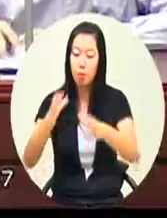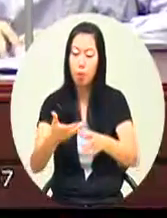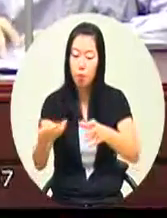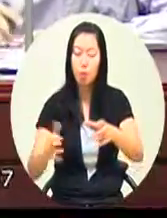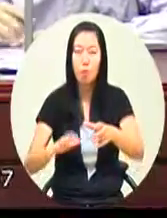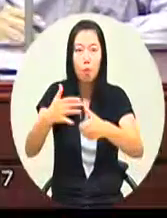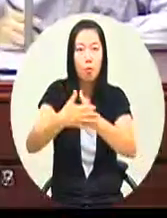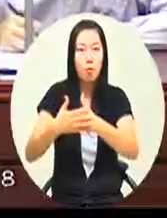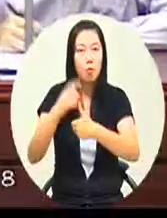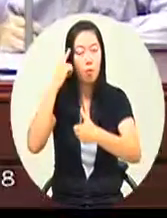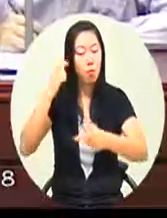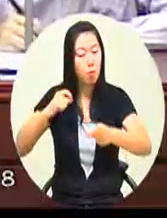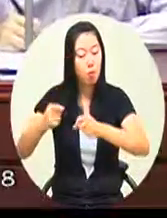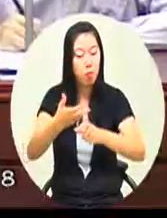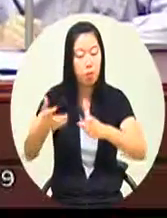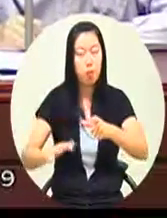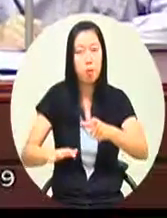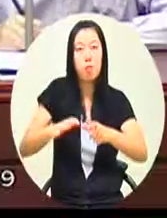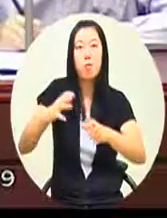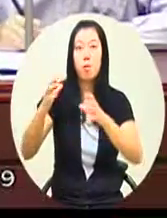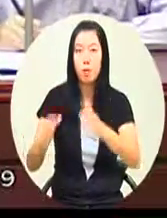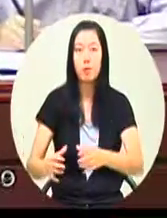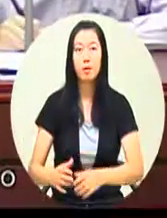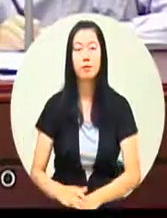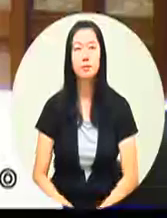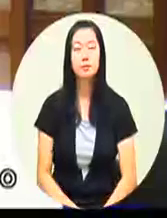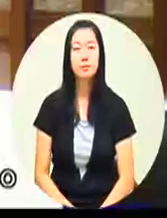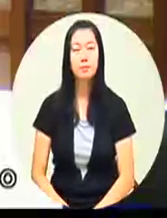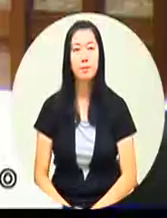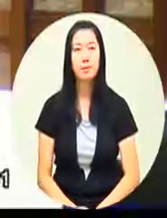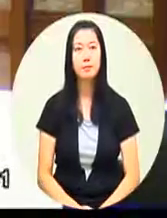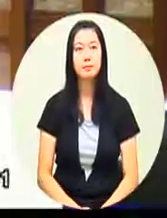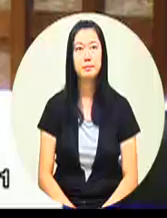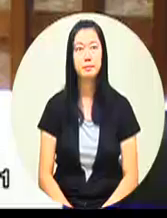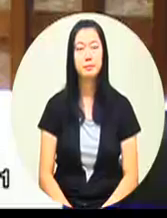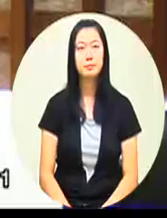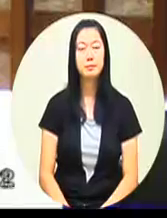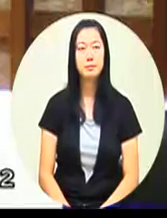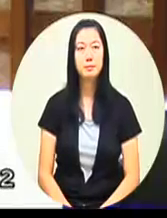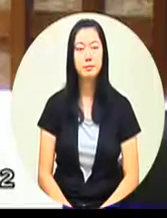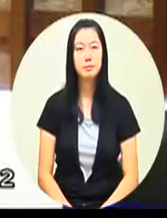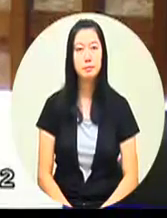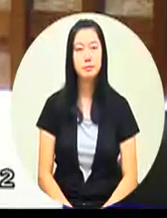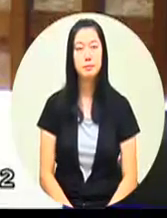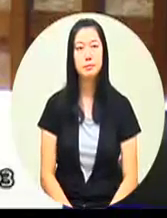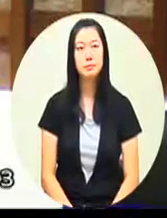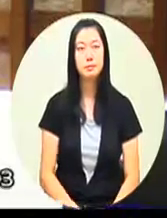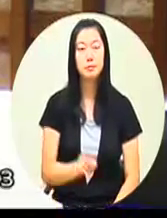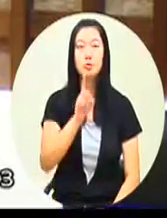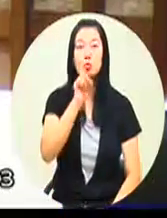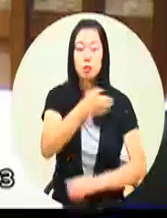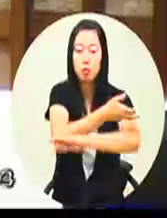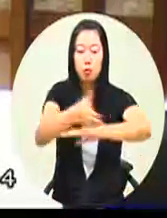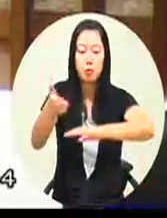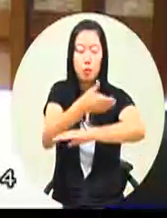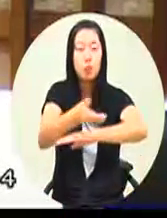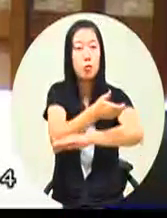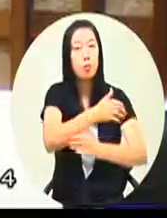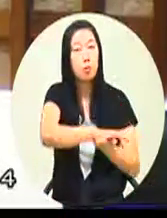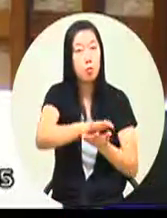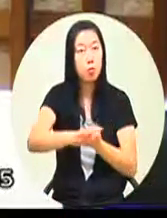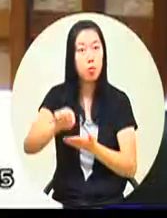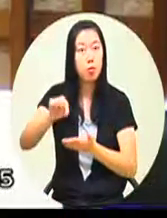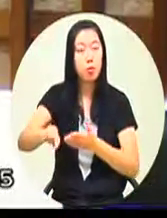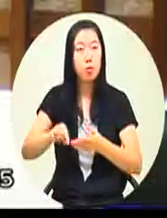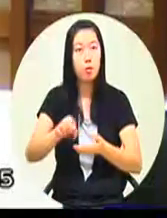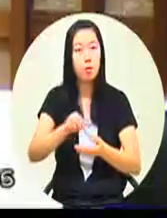伊先规划自洪池。 其实是安尼啦，讲实在的啦，恁迄个所存的这个地的用